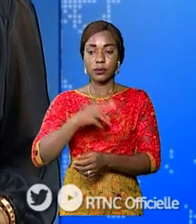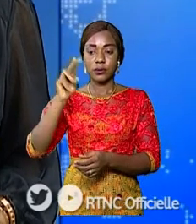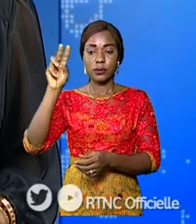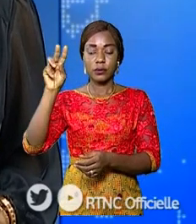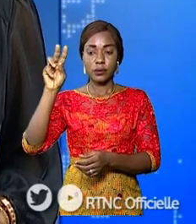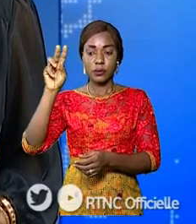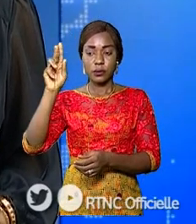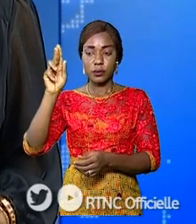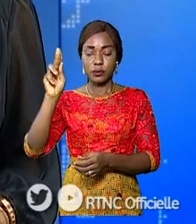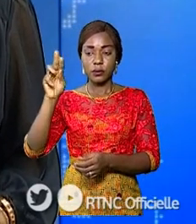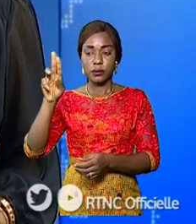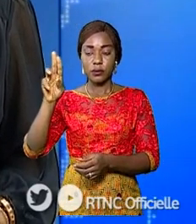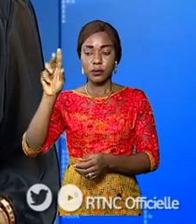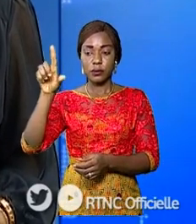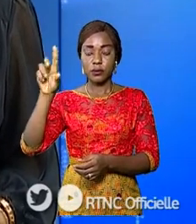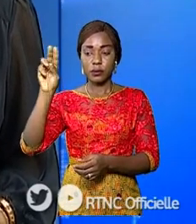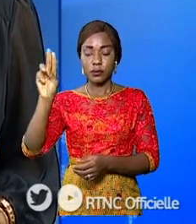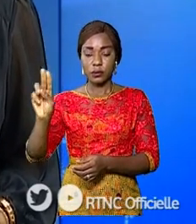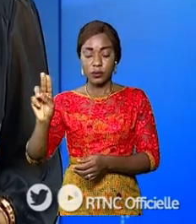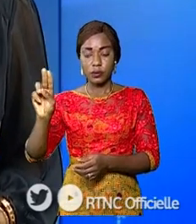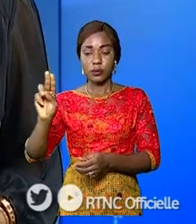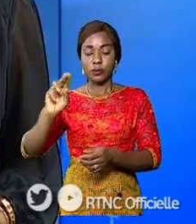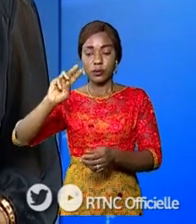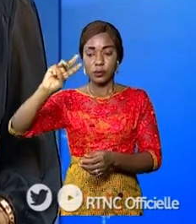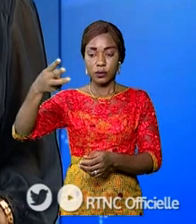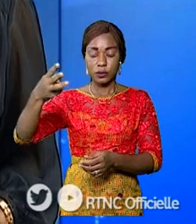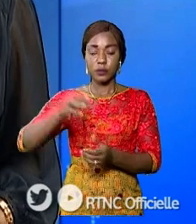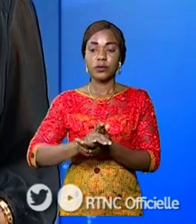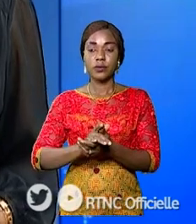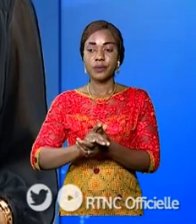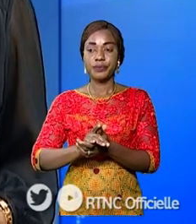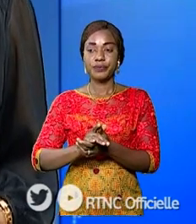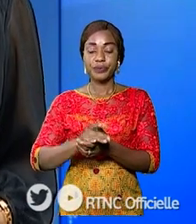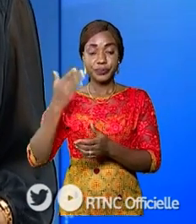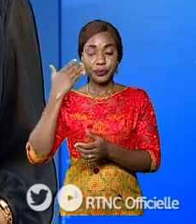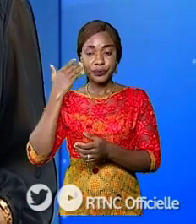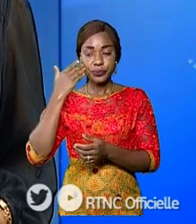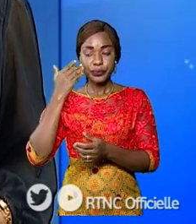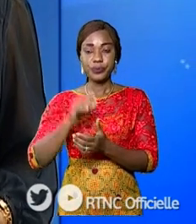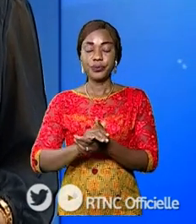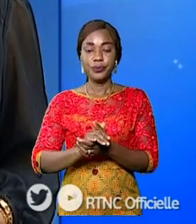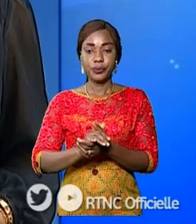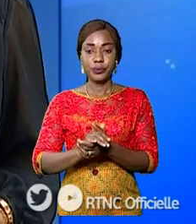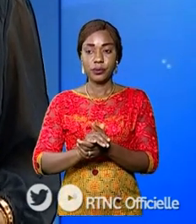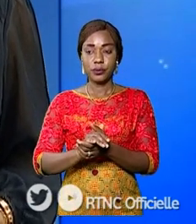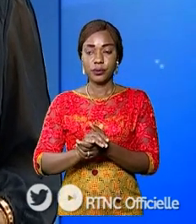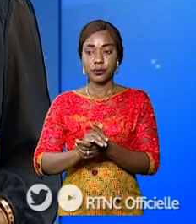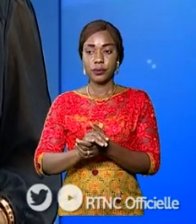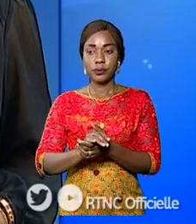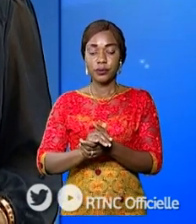Virginie Nkulu Nemba, administrateur. 3. Messieurs Benjamin